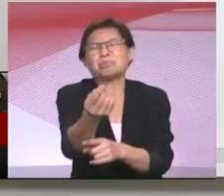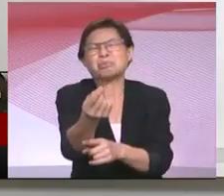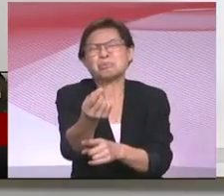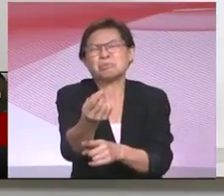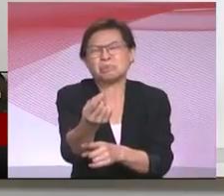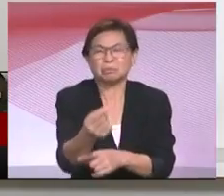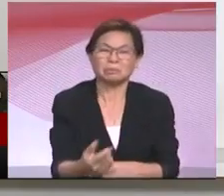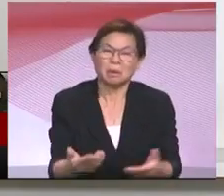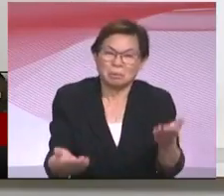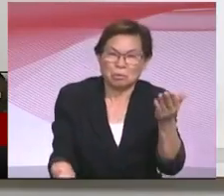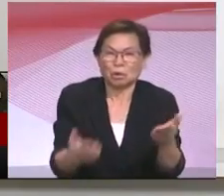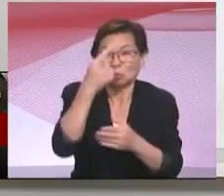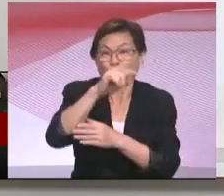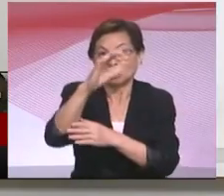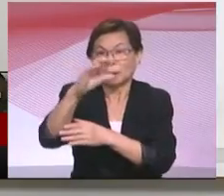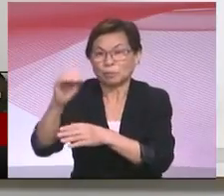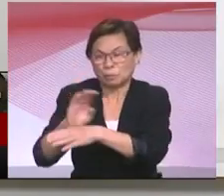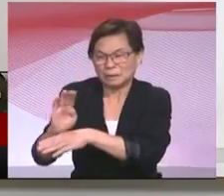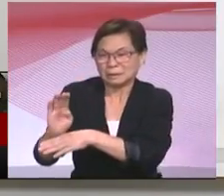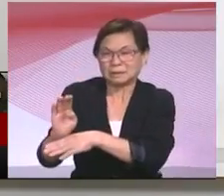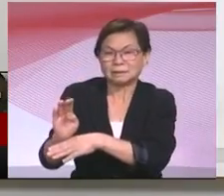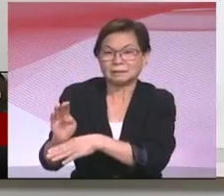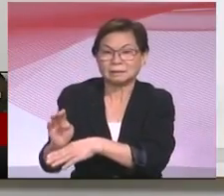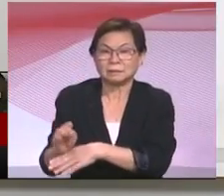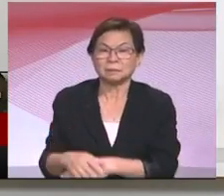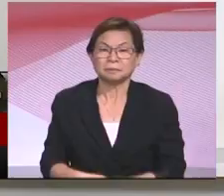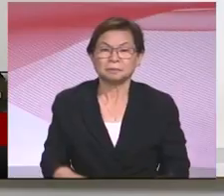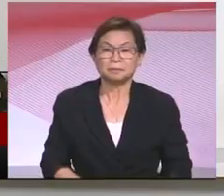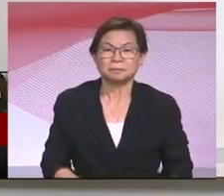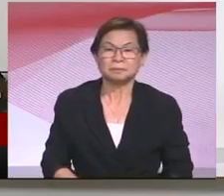rendah mungkin bagi syarikat-syarikat perniagaan.